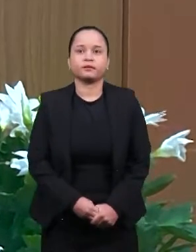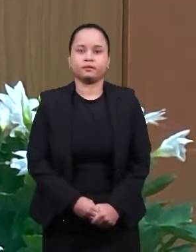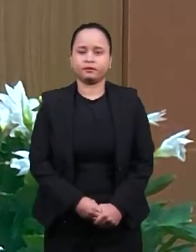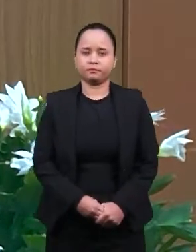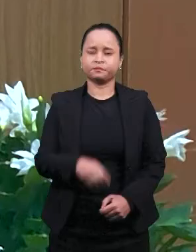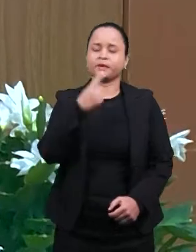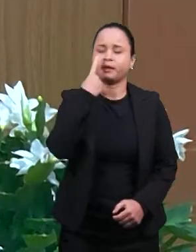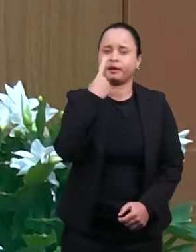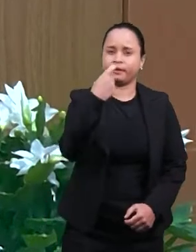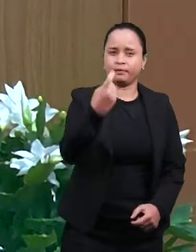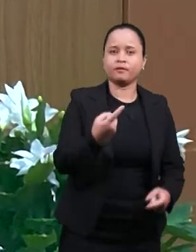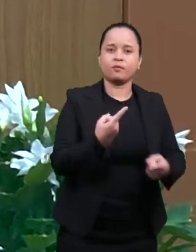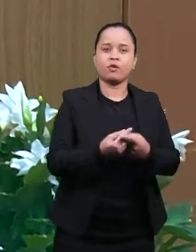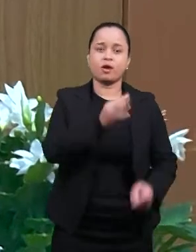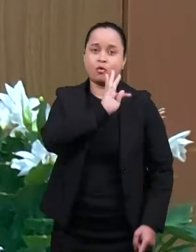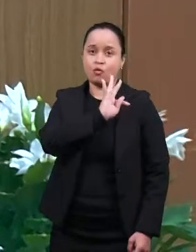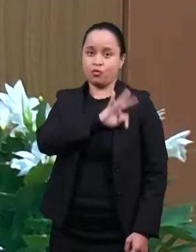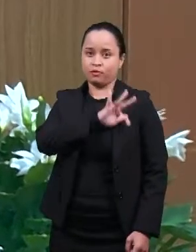он